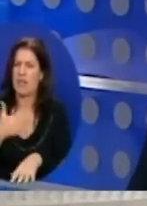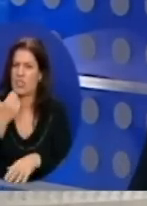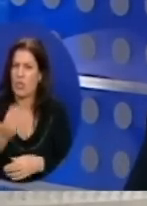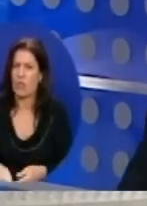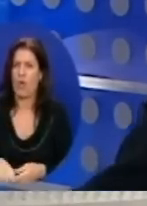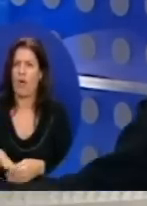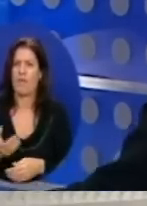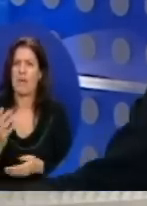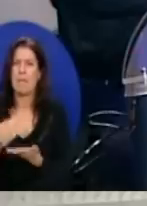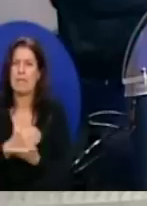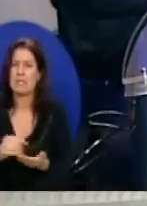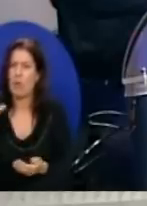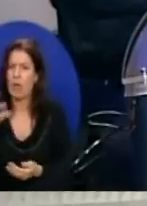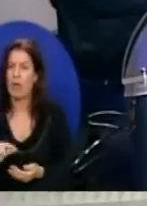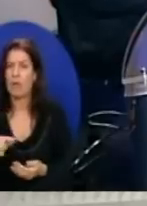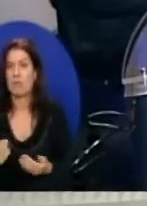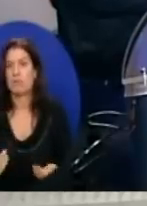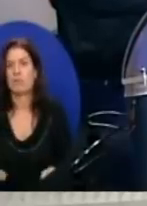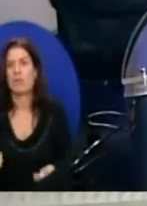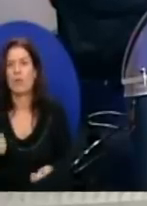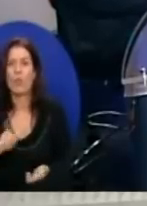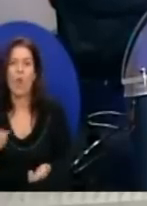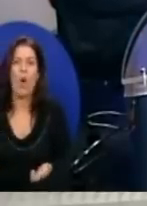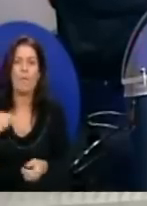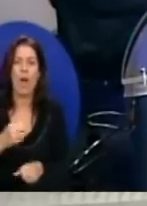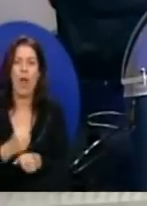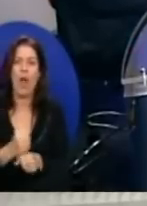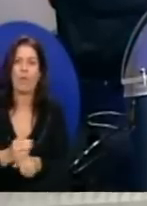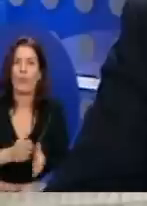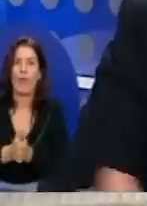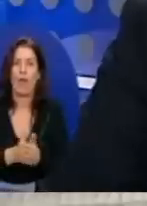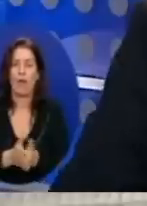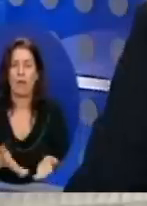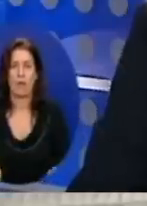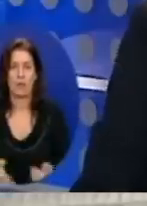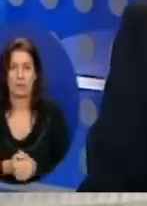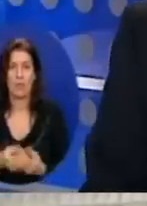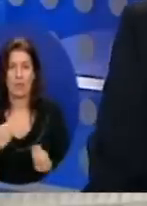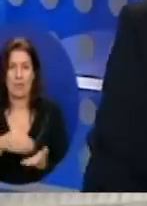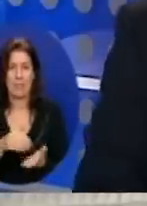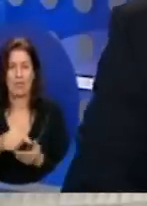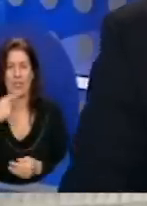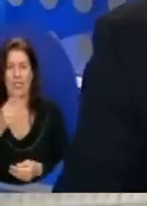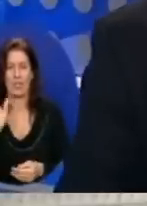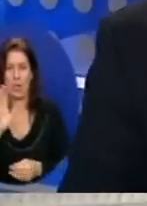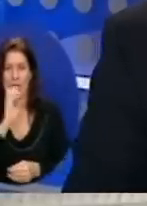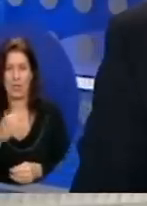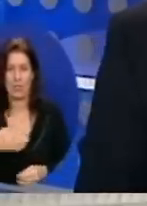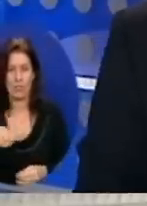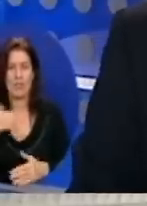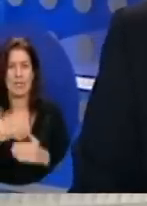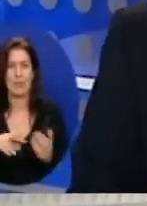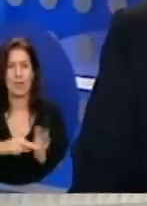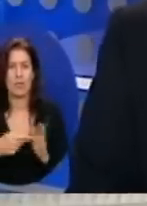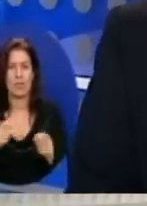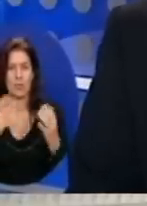כשהוא נכון. לא בדיוק בא לעבודה ב... לעשות הכל נכון. כדי שהעסק יצליח. אנחנו מיד נמשיך בשיחה, אנחנו רק נתפרד מהצופים שלנו. עד כאן סגורים